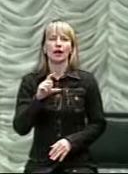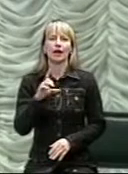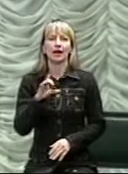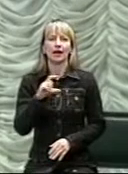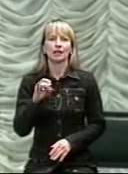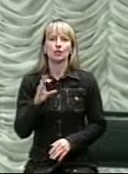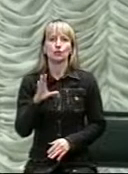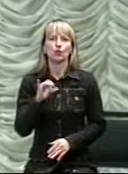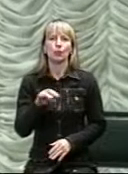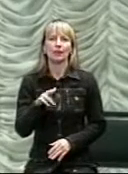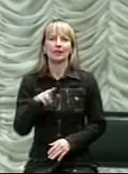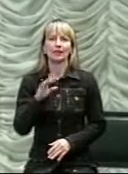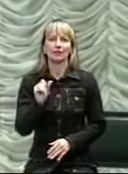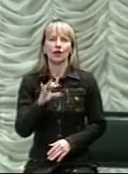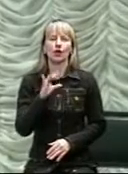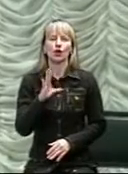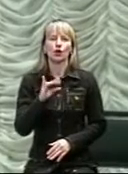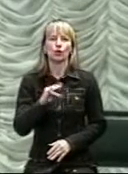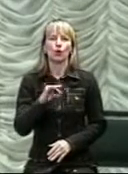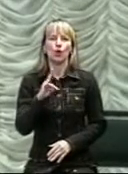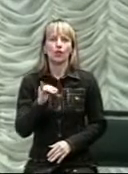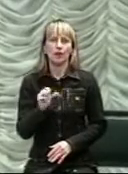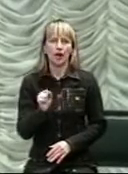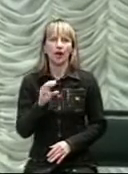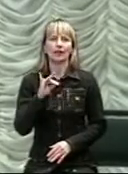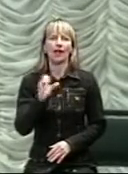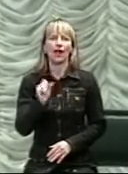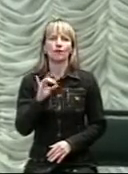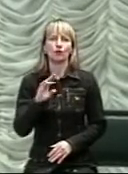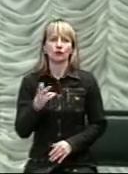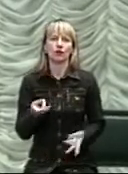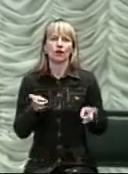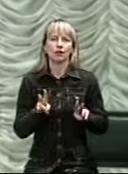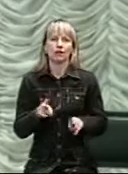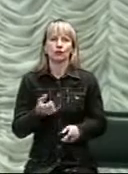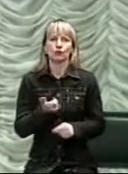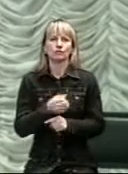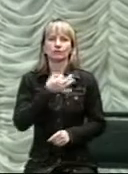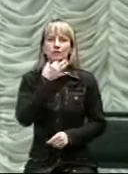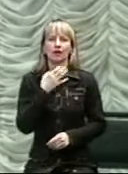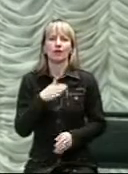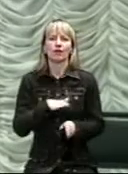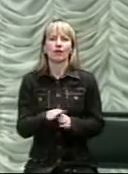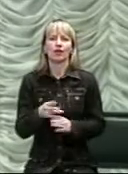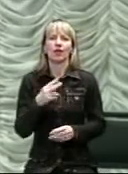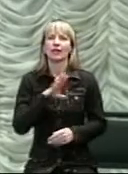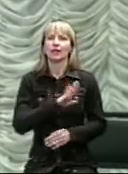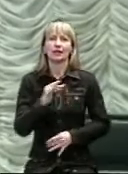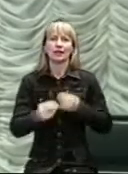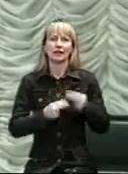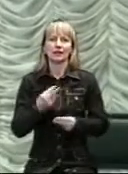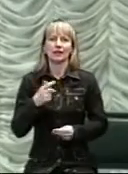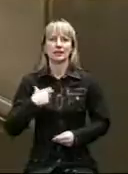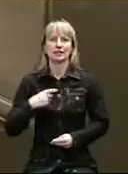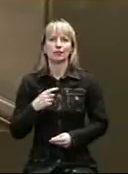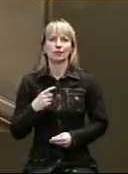і Авось». Учасники вистави розповідають, залишились у захваті від можливості виконувати нетрадиційні для себе твори класичної